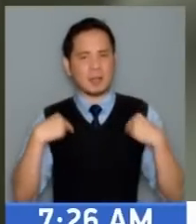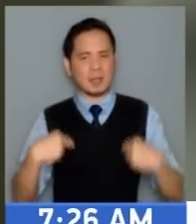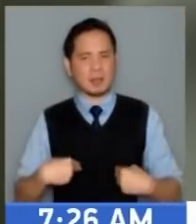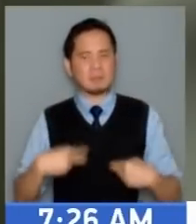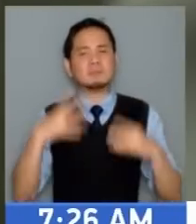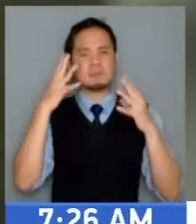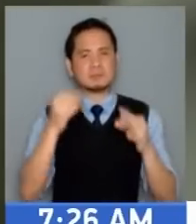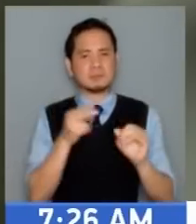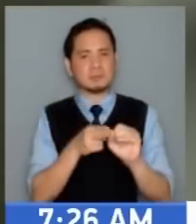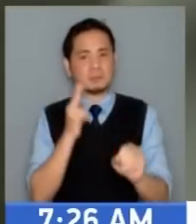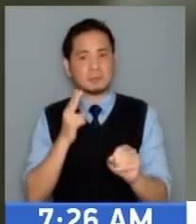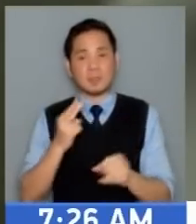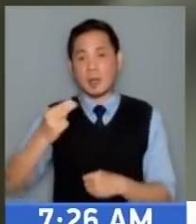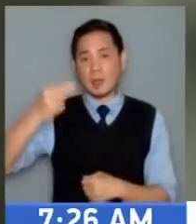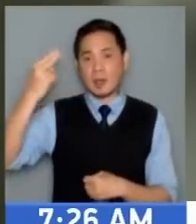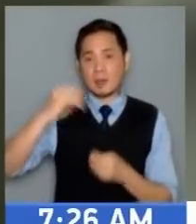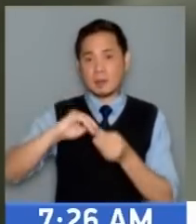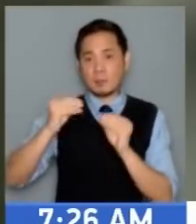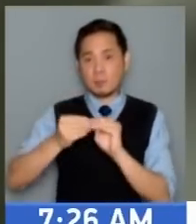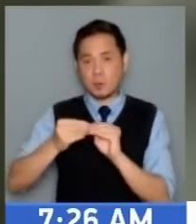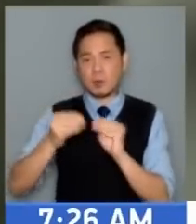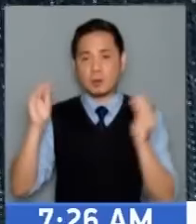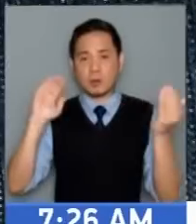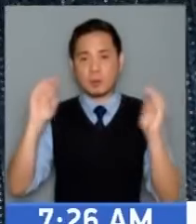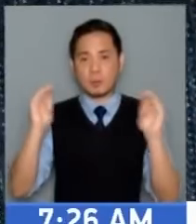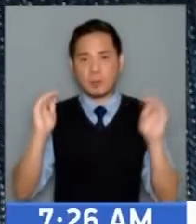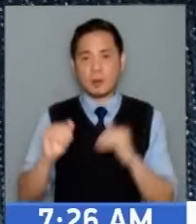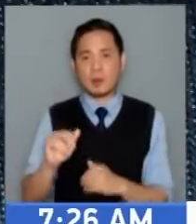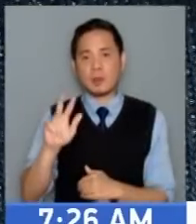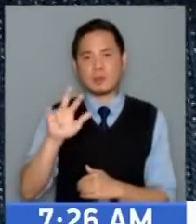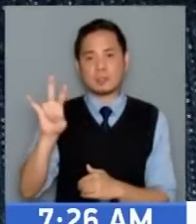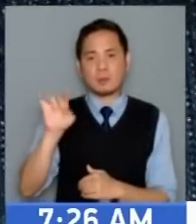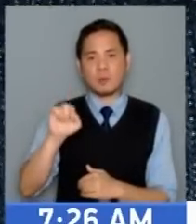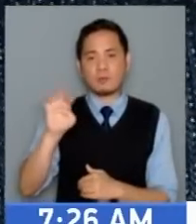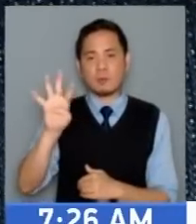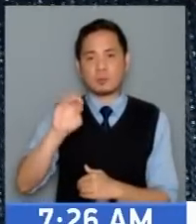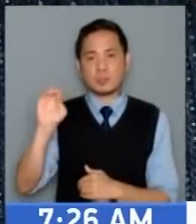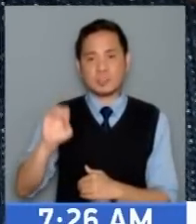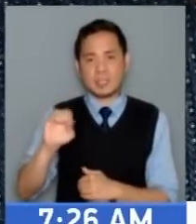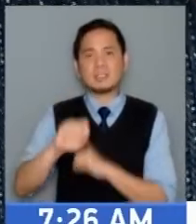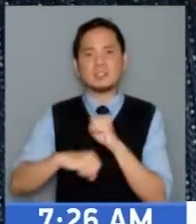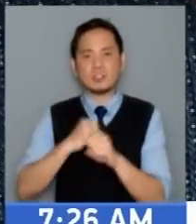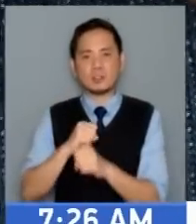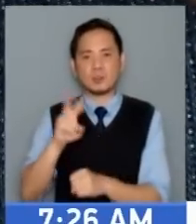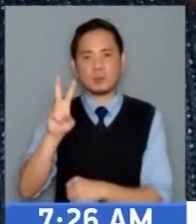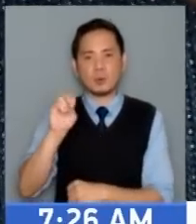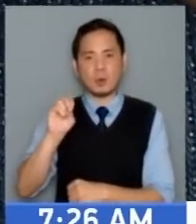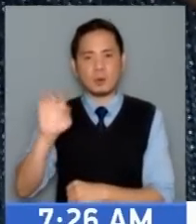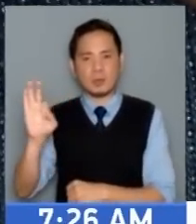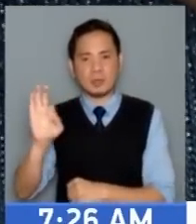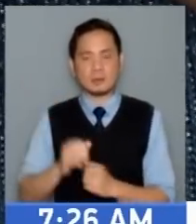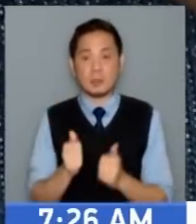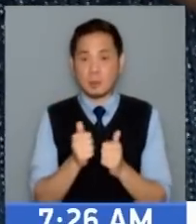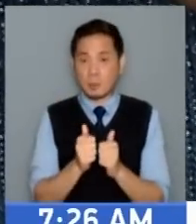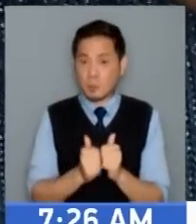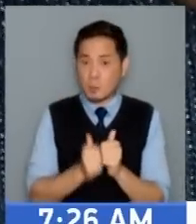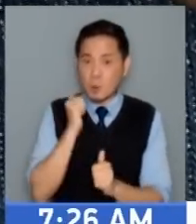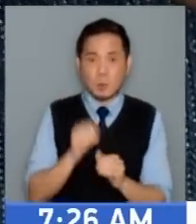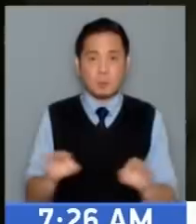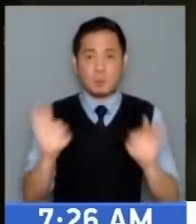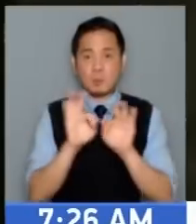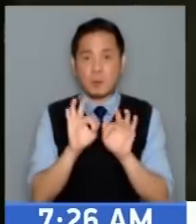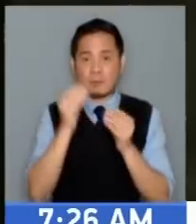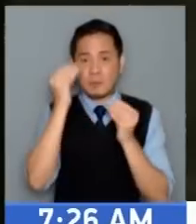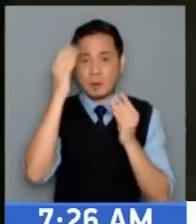sa 37.4% lang noong 2009. Ang pinakamahalagang datos ay 22.3% ng mga